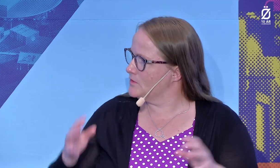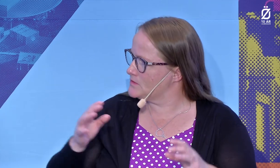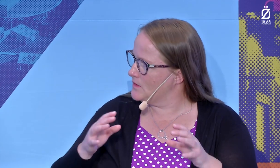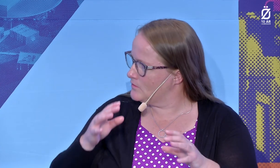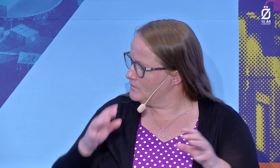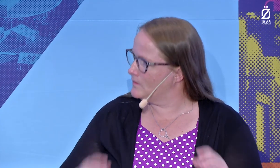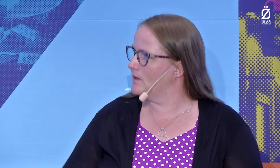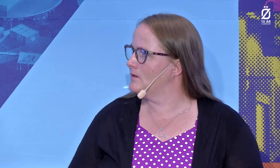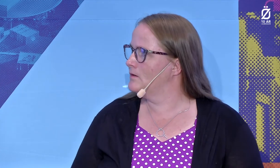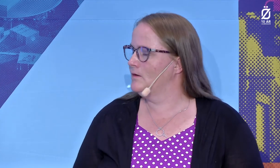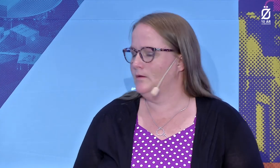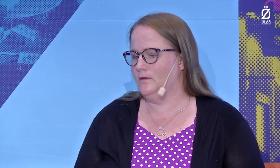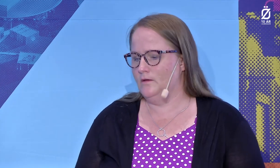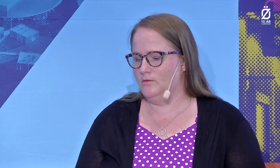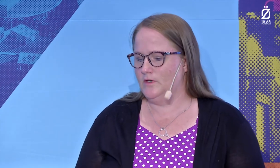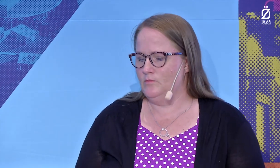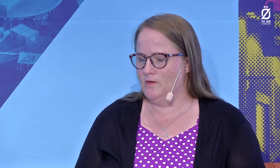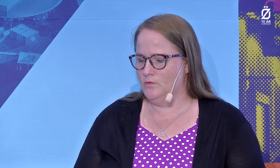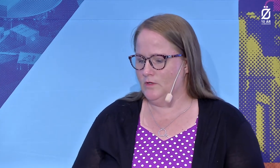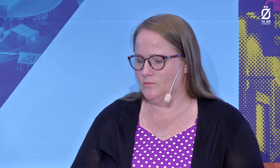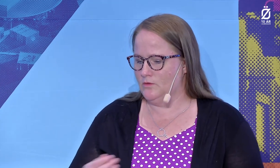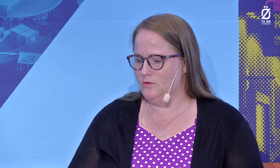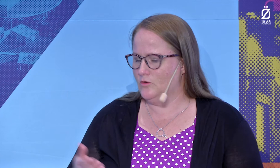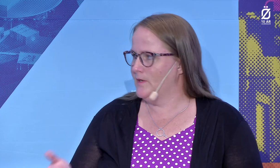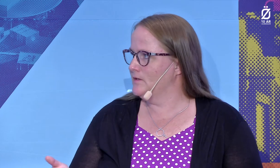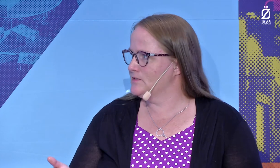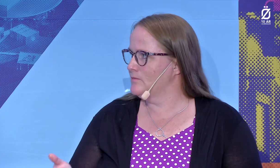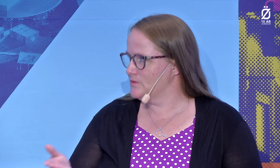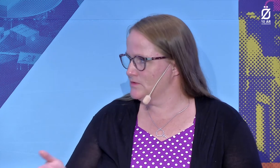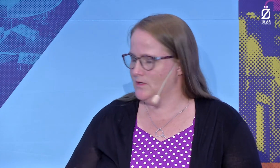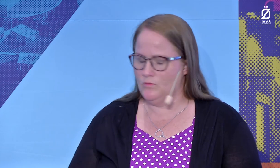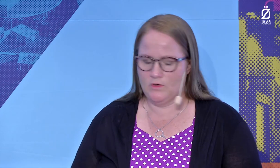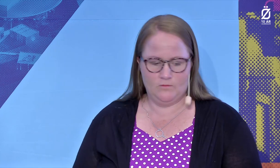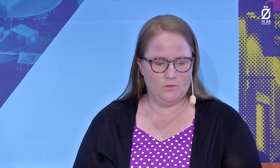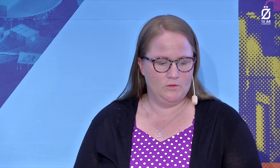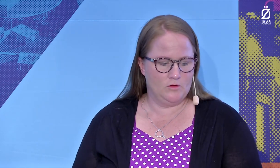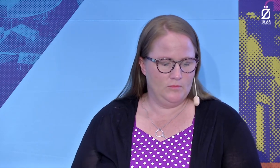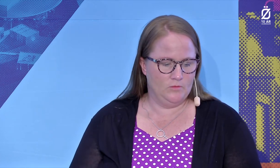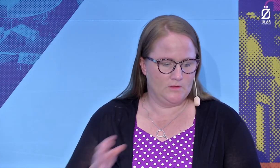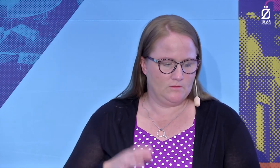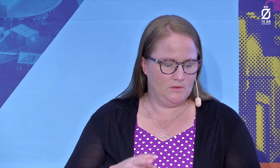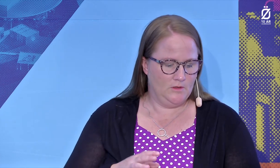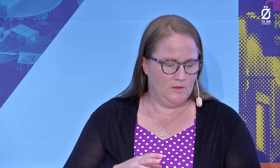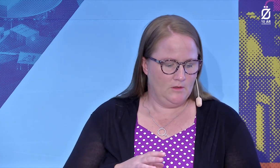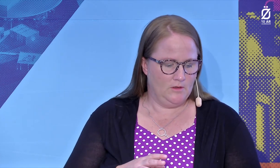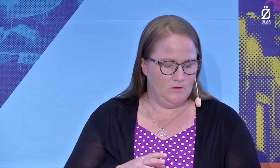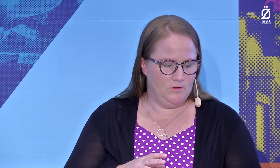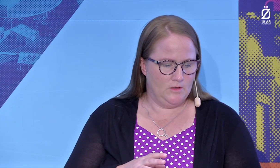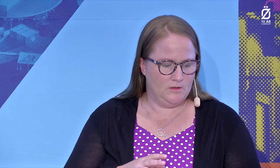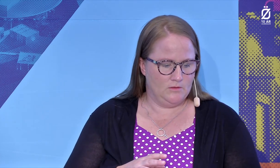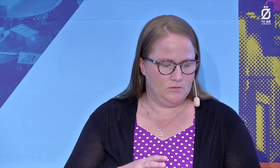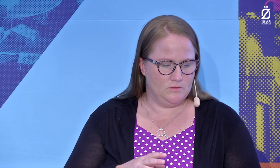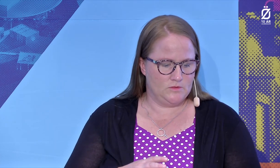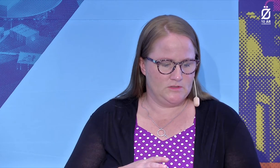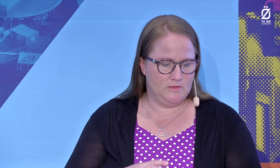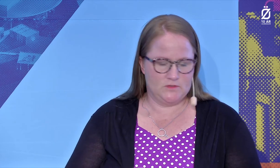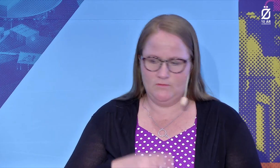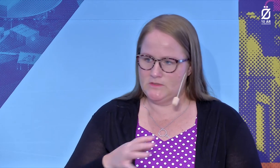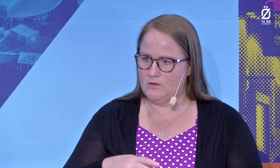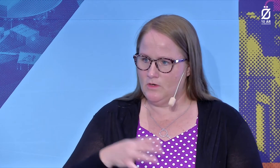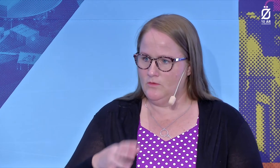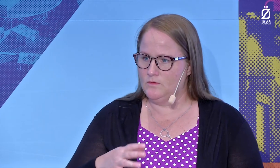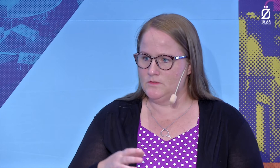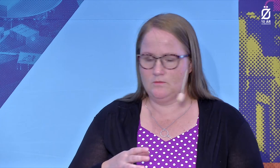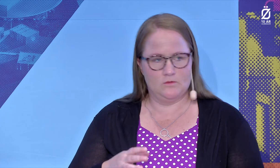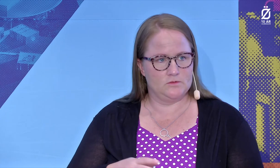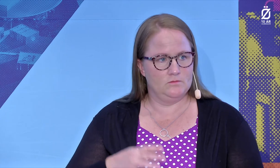hitta liksom lösningar runt det här. Och det rimliga vore ju att man kunde komma in i samma system båda två. Nu kommer ju vårt nya system som